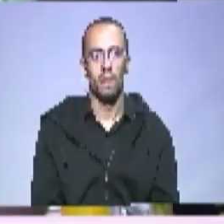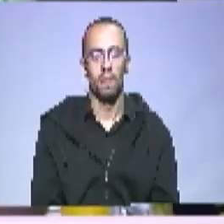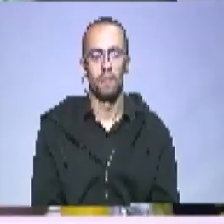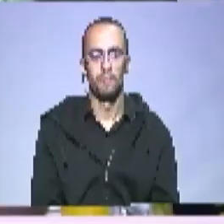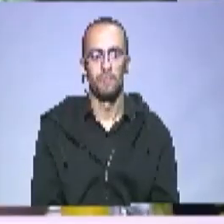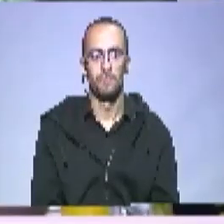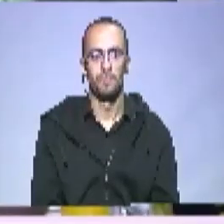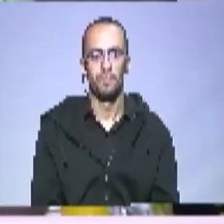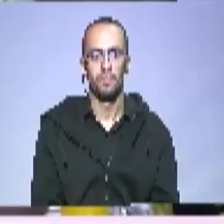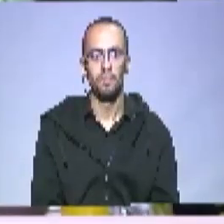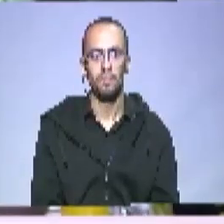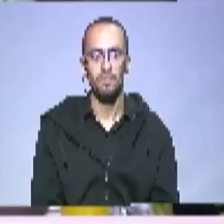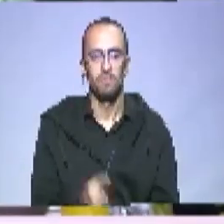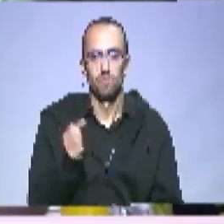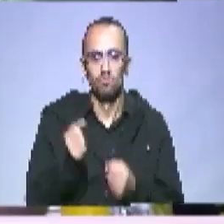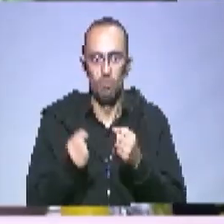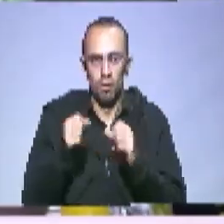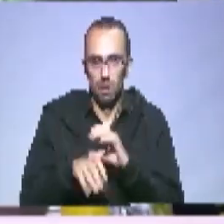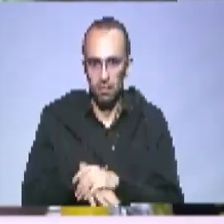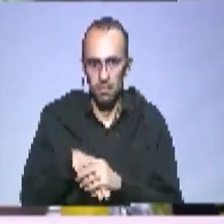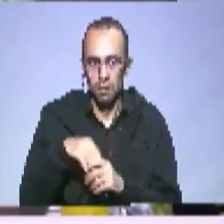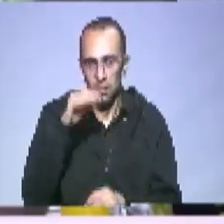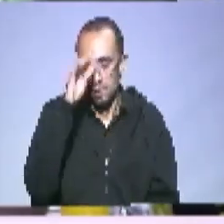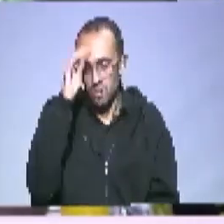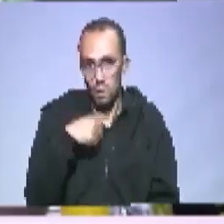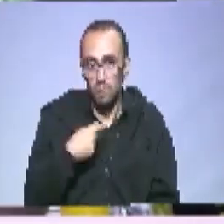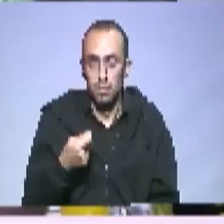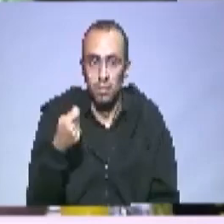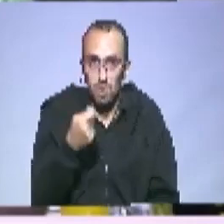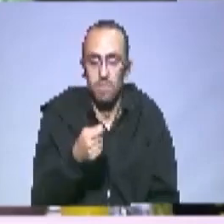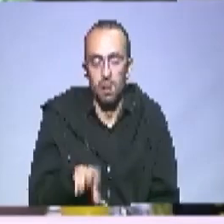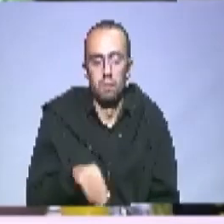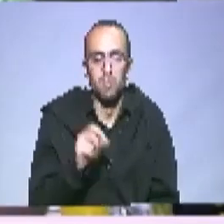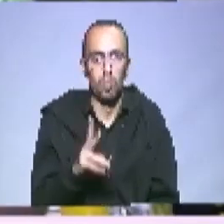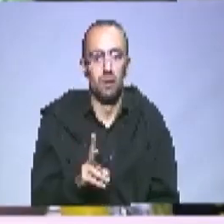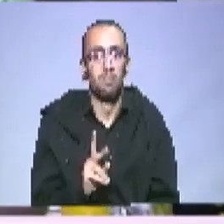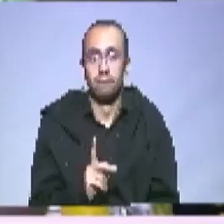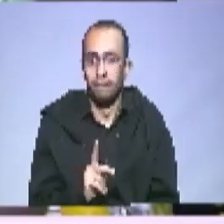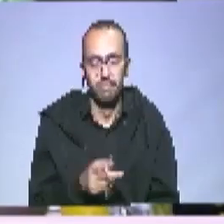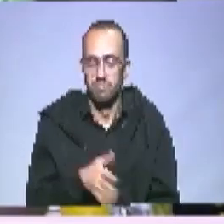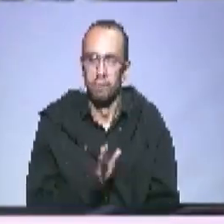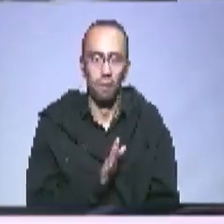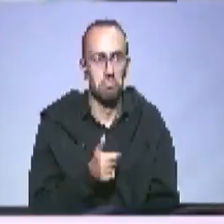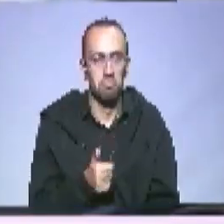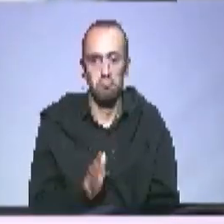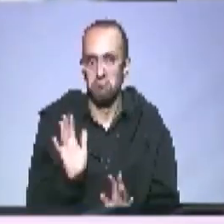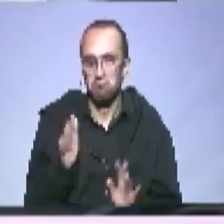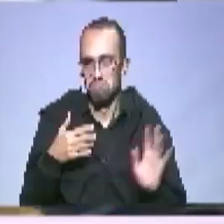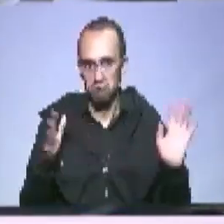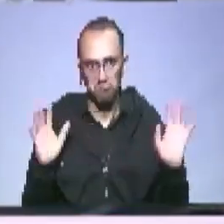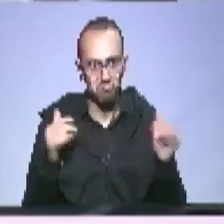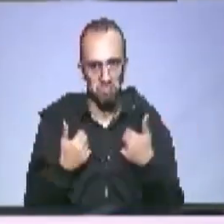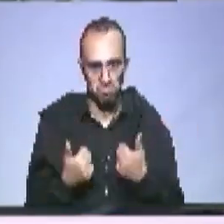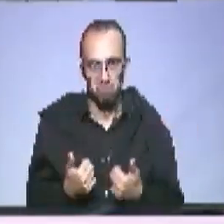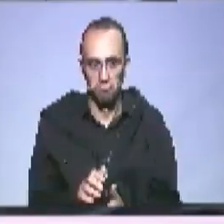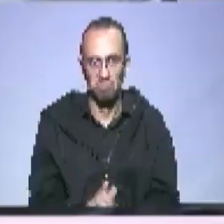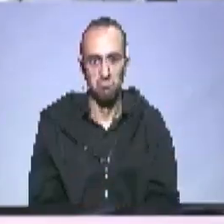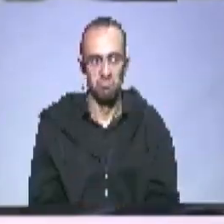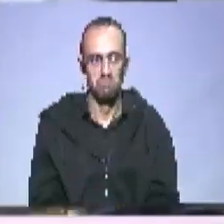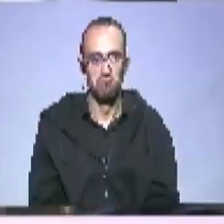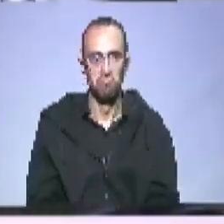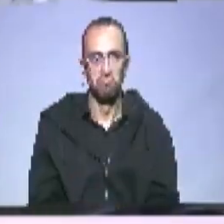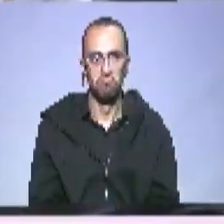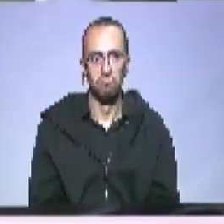خلاص هننزل بالملوخيه بتاعتنا ونشوف لو محتاجه مننا حاجه هنعملها، مش محتاجه مننا حاجه يبقى احنا كده خلاص